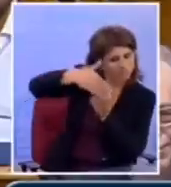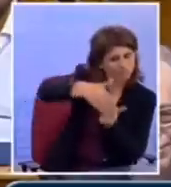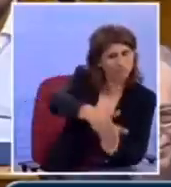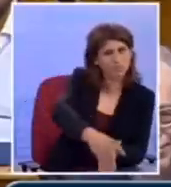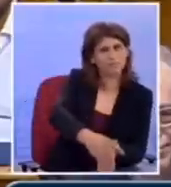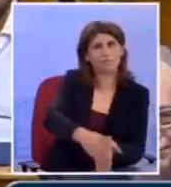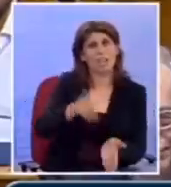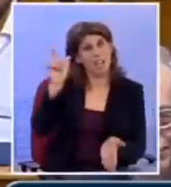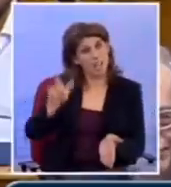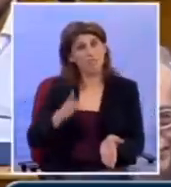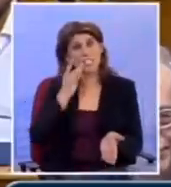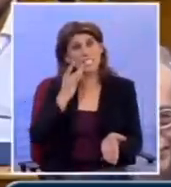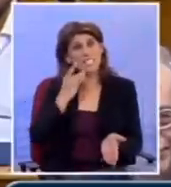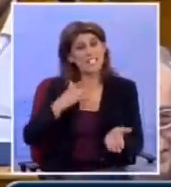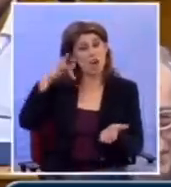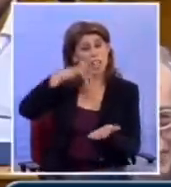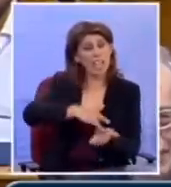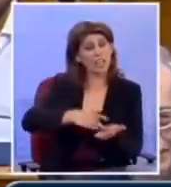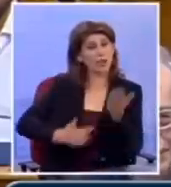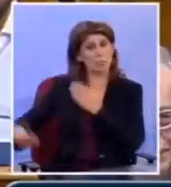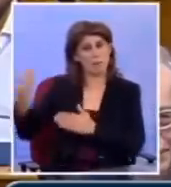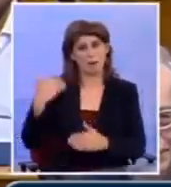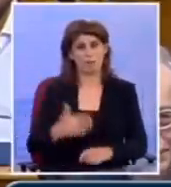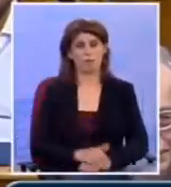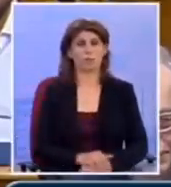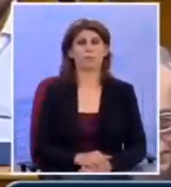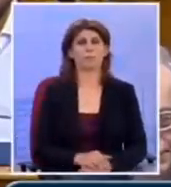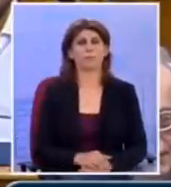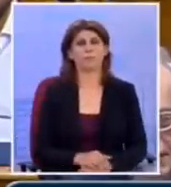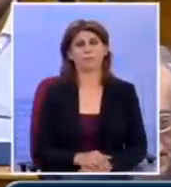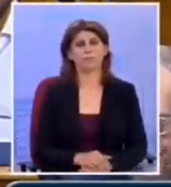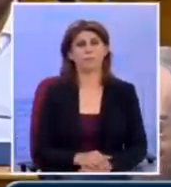αυτός ο σκληρός πυρήνας του χθες.